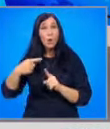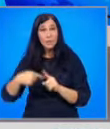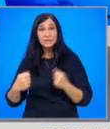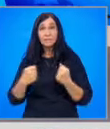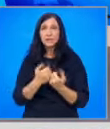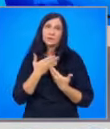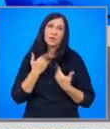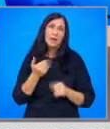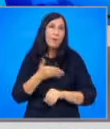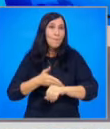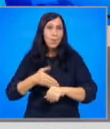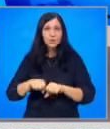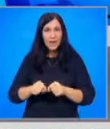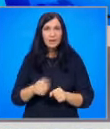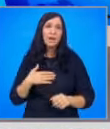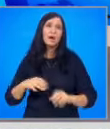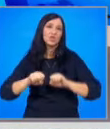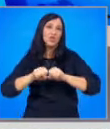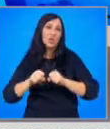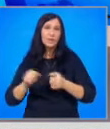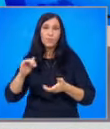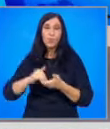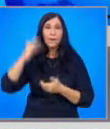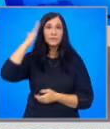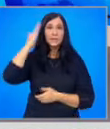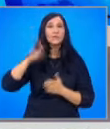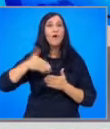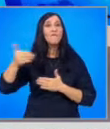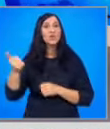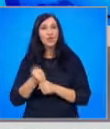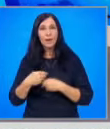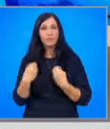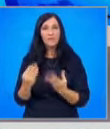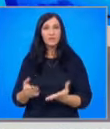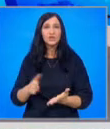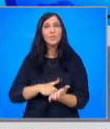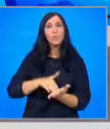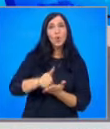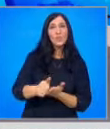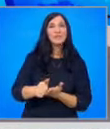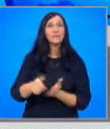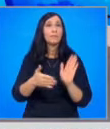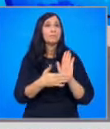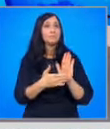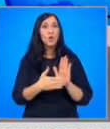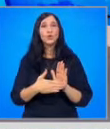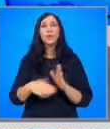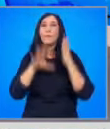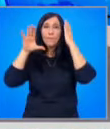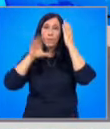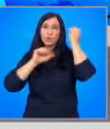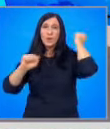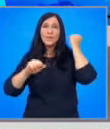инцидента няма пострадали, но има щети по клуба. Министерството на външните работи връчи протестна нота на посланика на югозападната ни